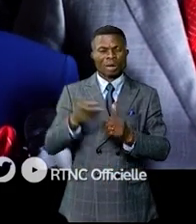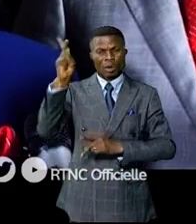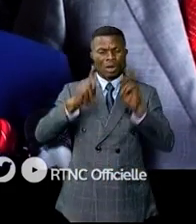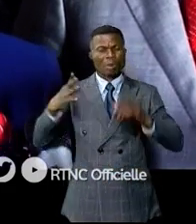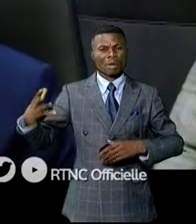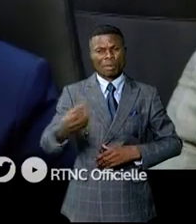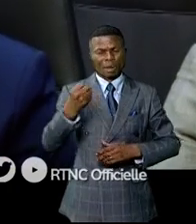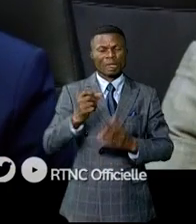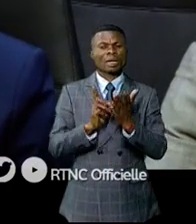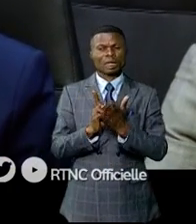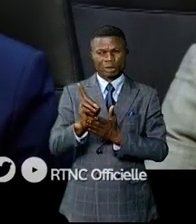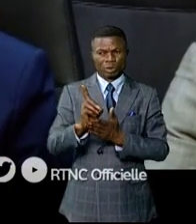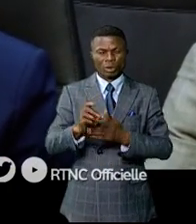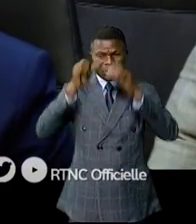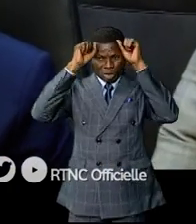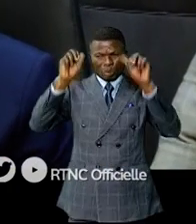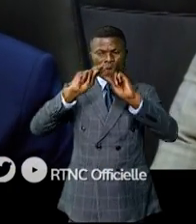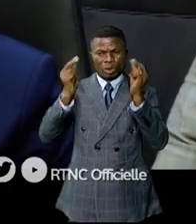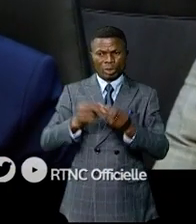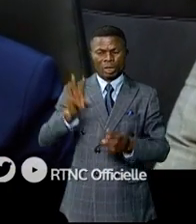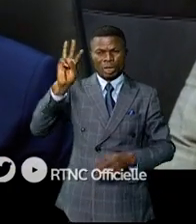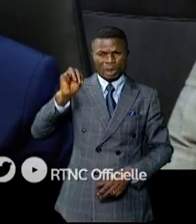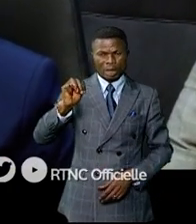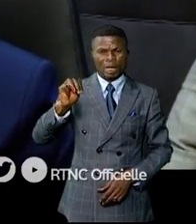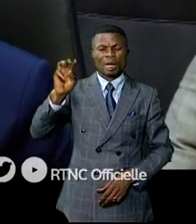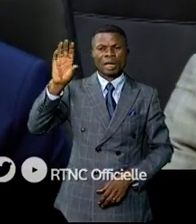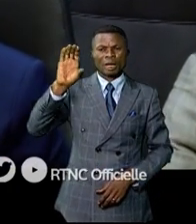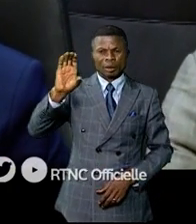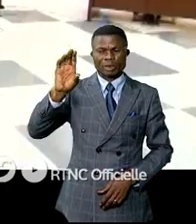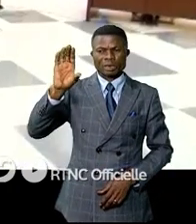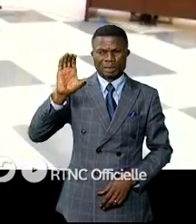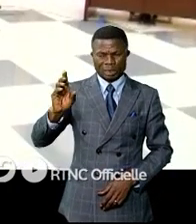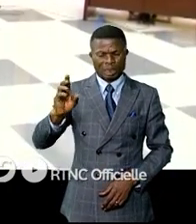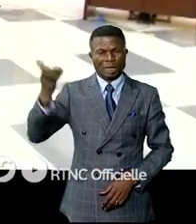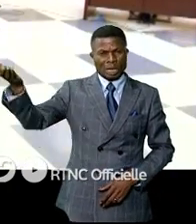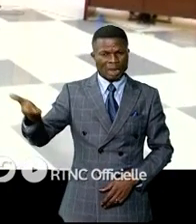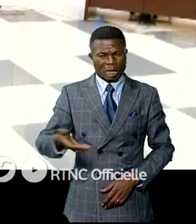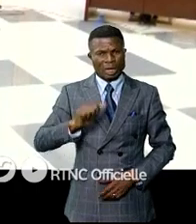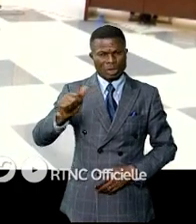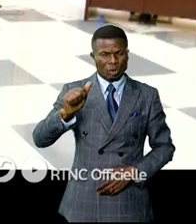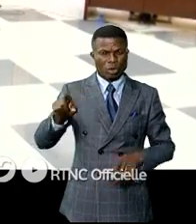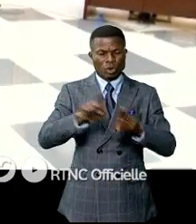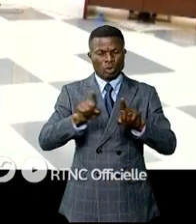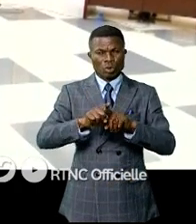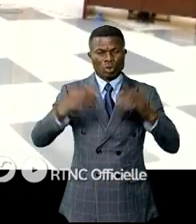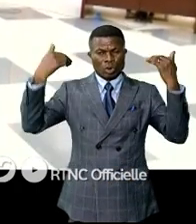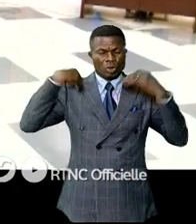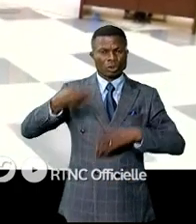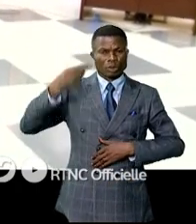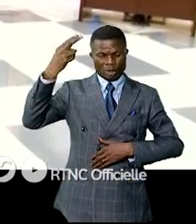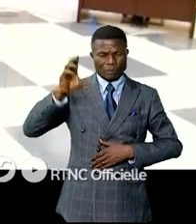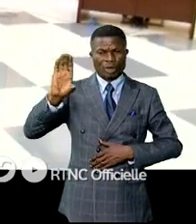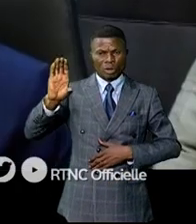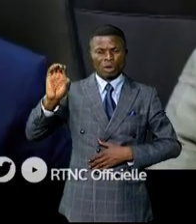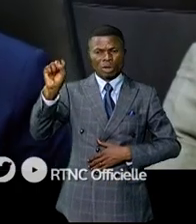récupérer ses droits. Président du parti MSC, Laurent Batumona, reçu à titre personnel en tant que personnalité du CACH,